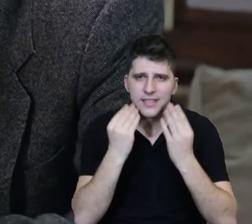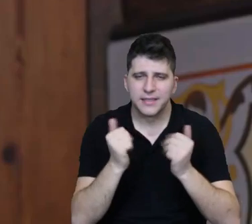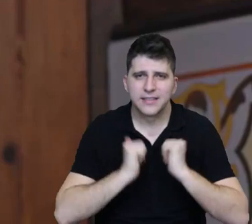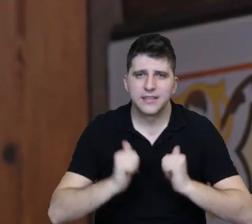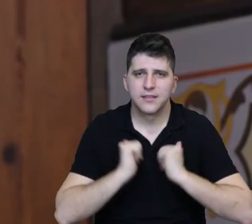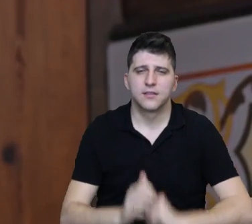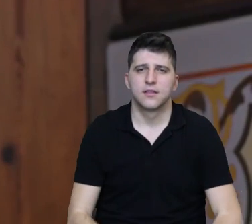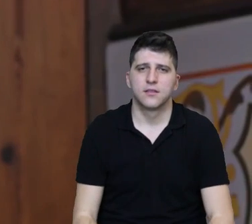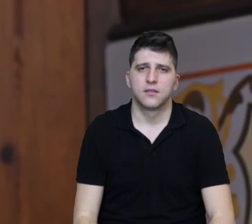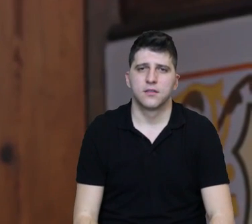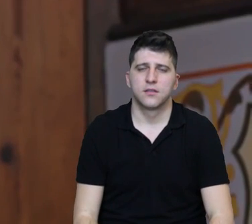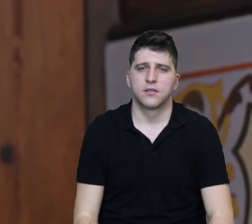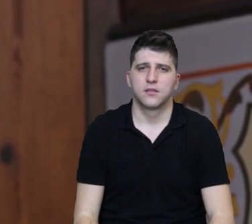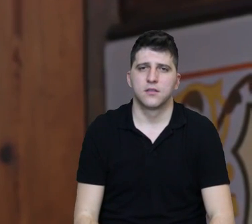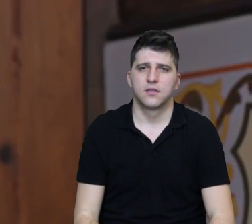geçti?